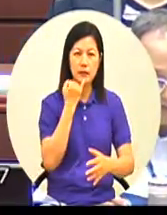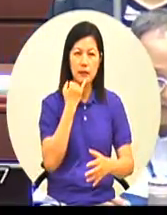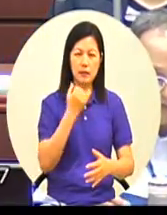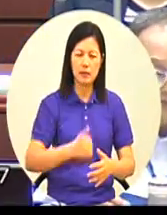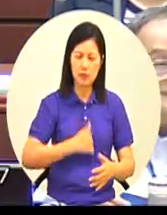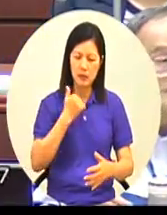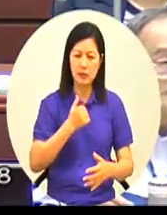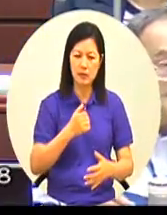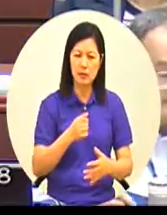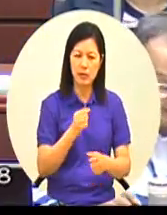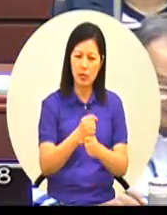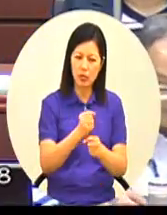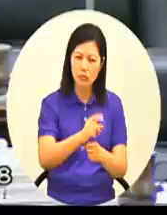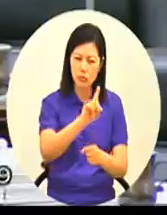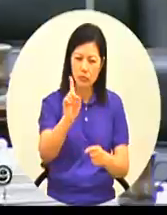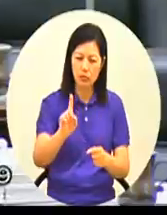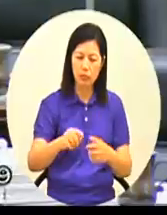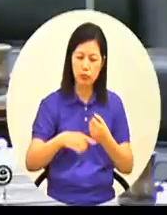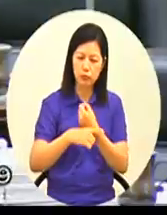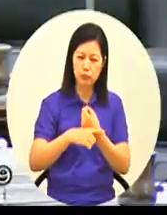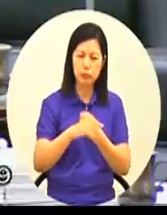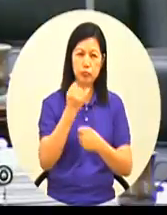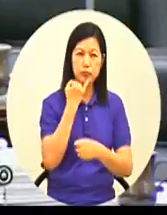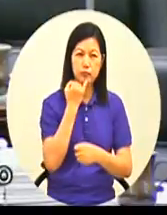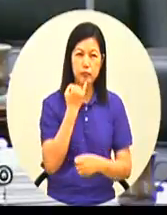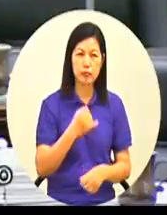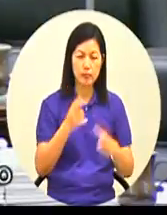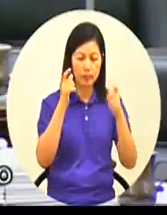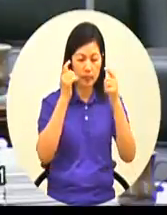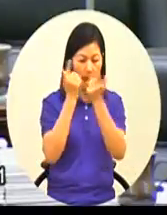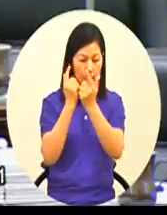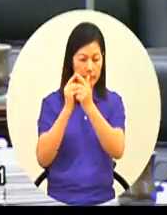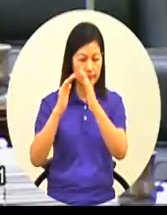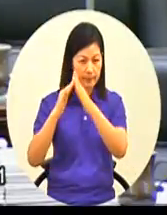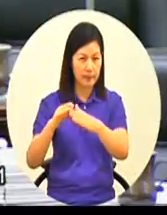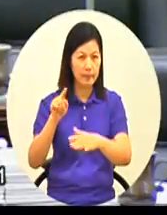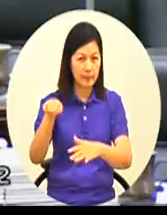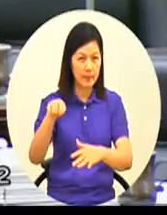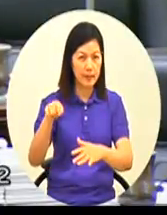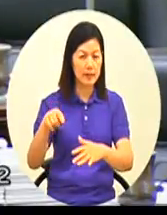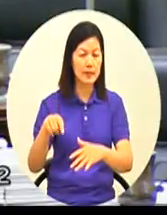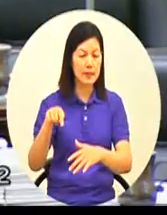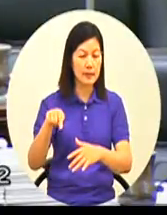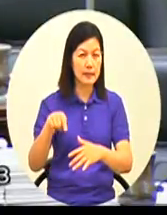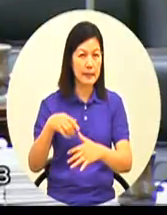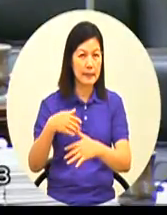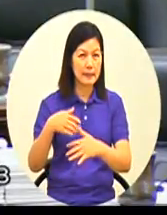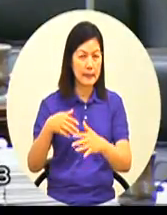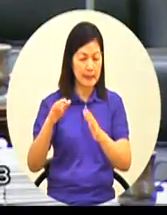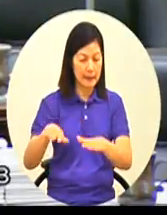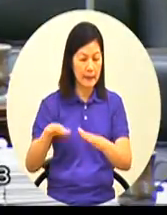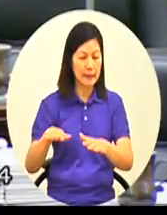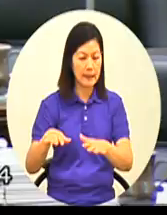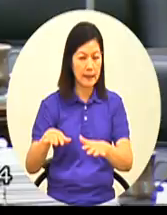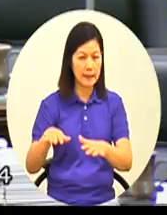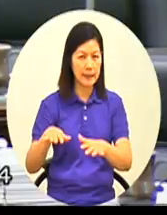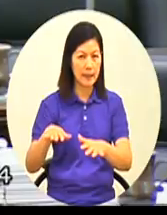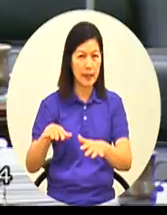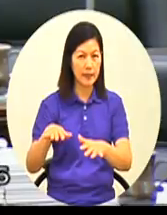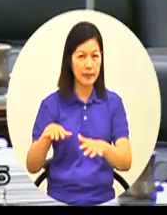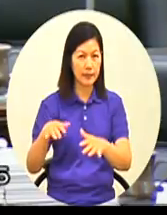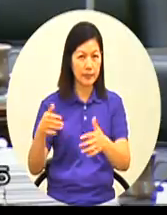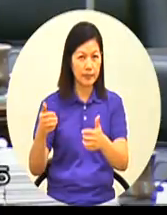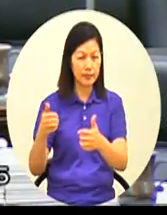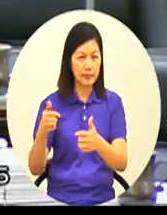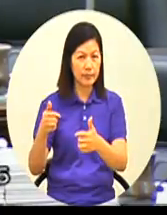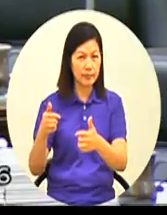们可以来研究一下。 请坐下。高雄市台北市已经有一个 现有的版本，你可以把它